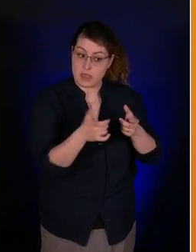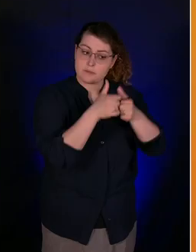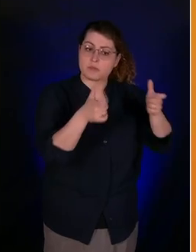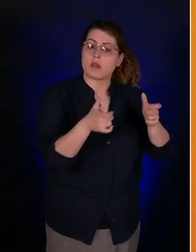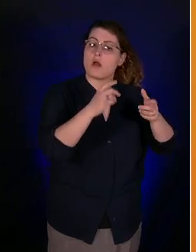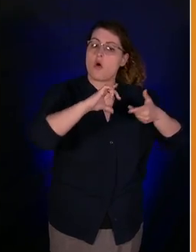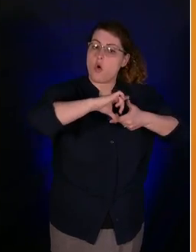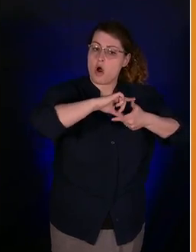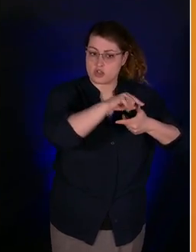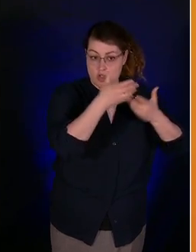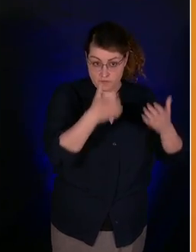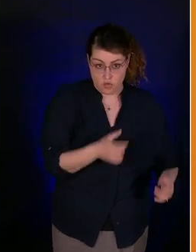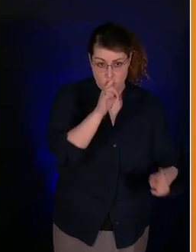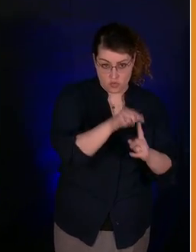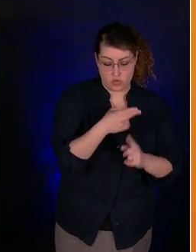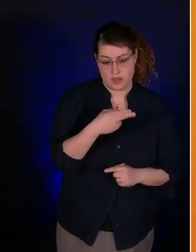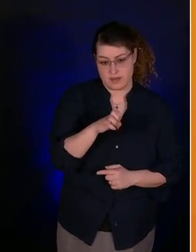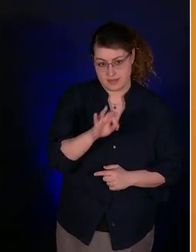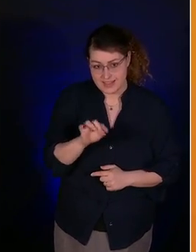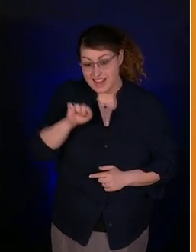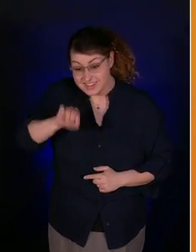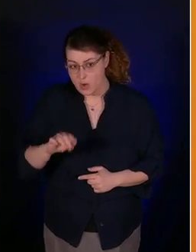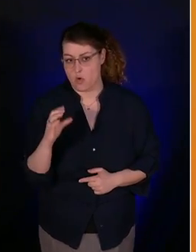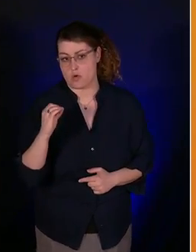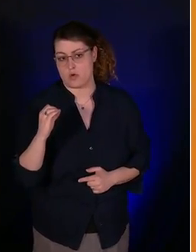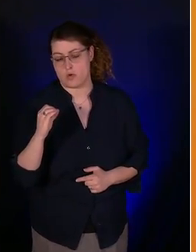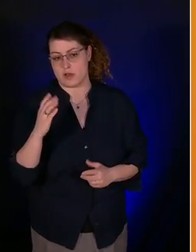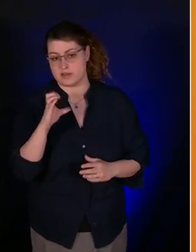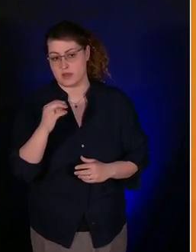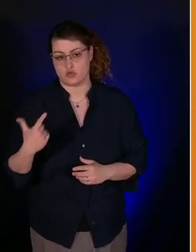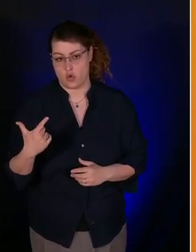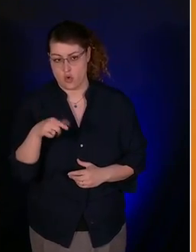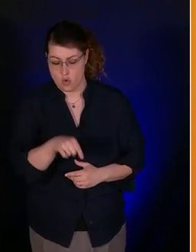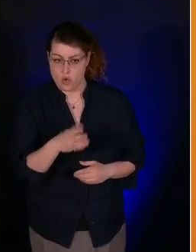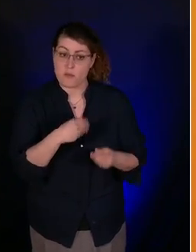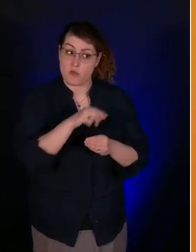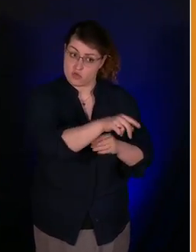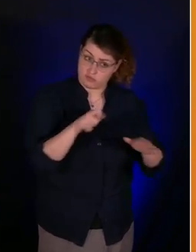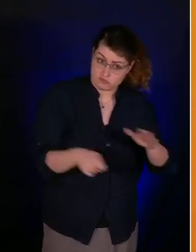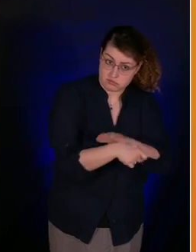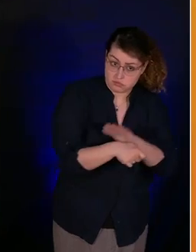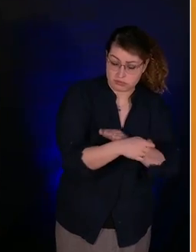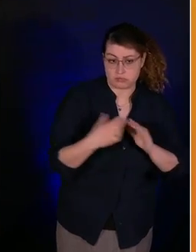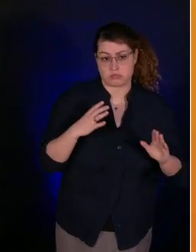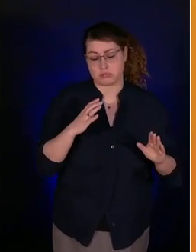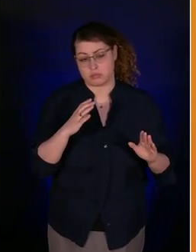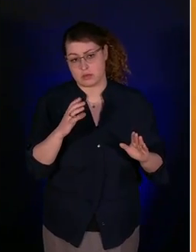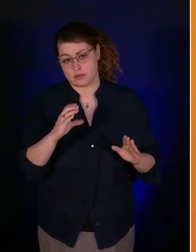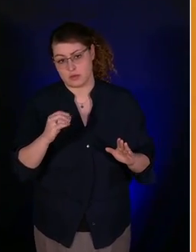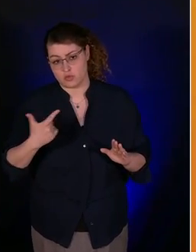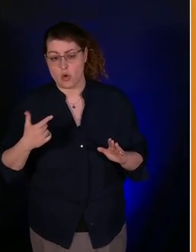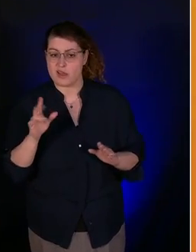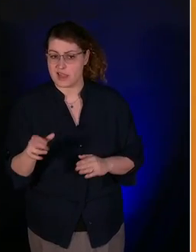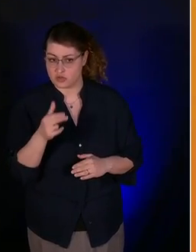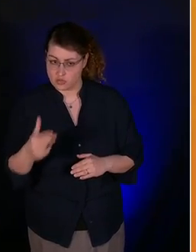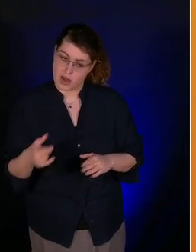objectif d'atteindre le net zéro carbone en 2040. Orange finance notamment des puits de carbone naturel qui doivent séquestrer année